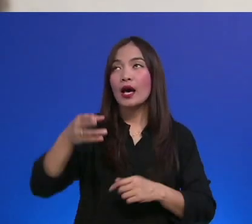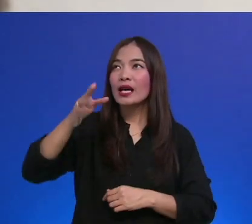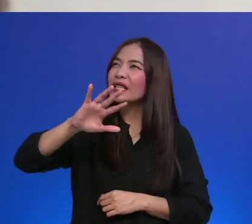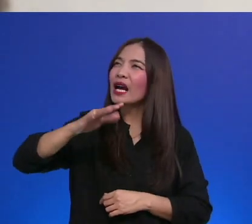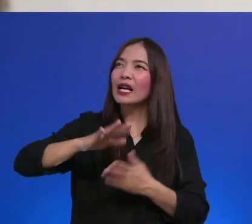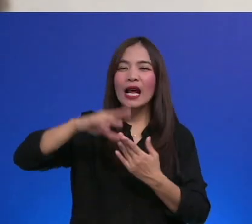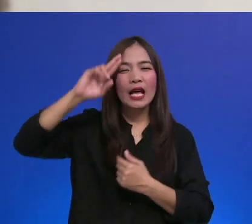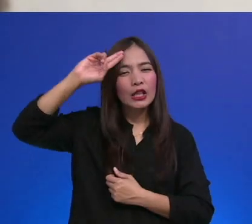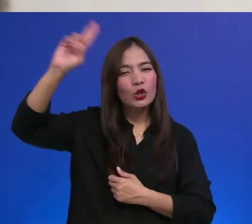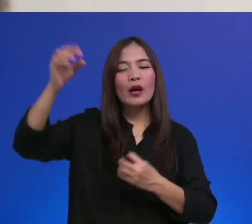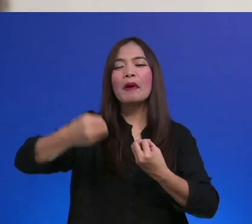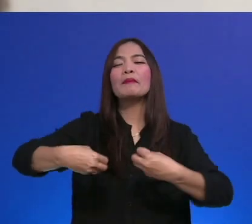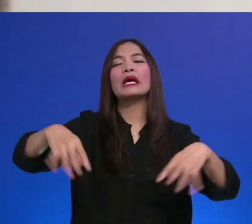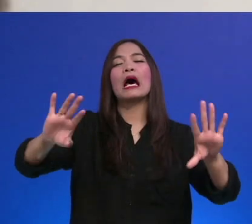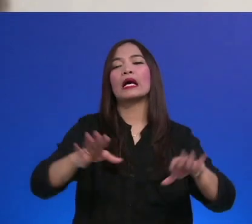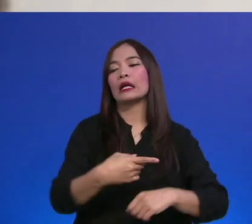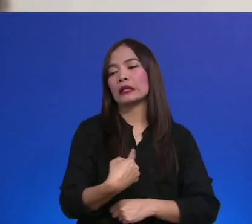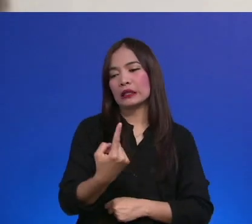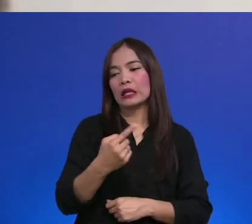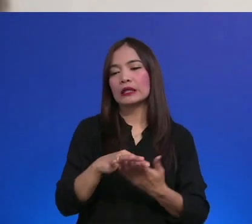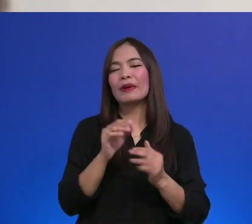membiarkan kita dipermalukan